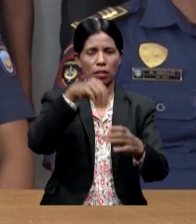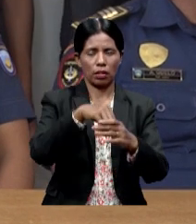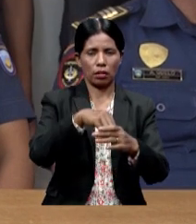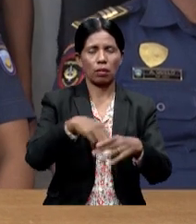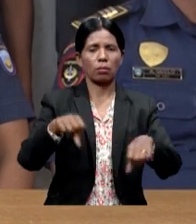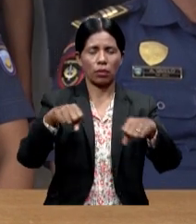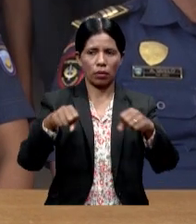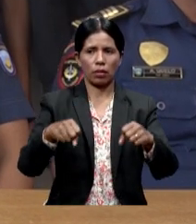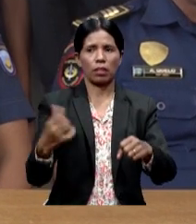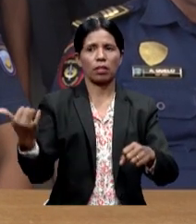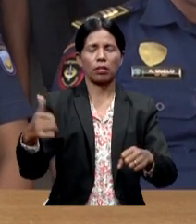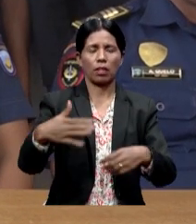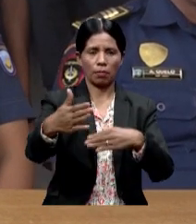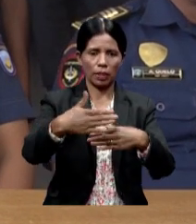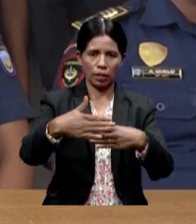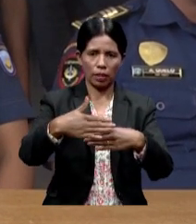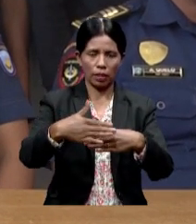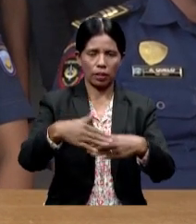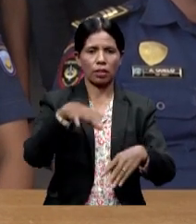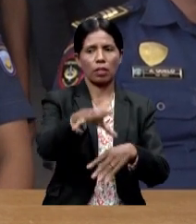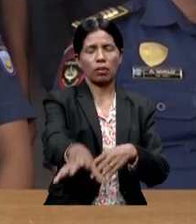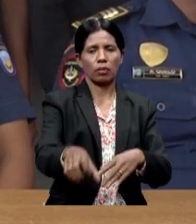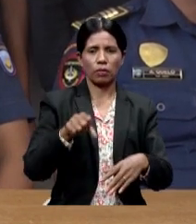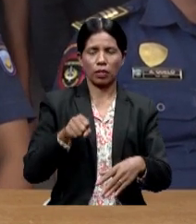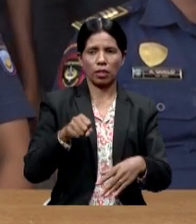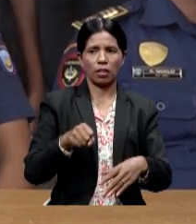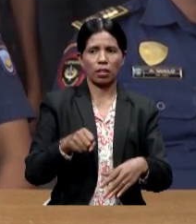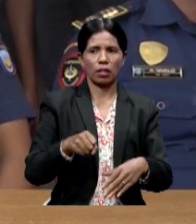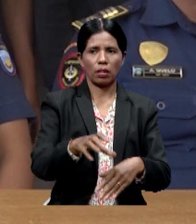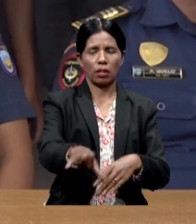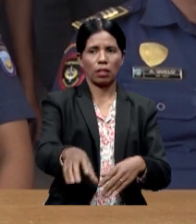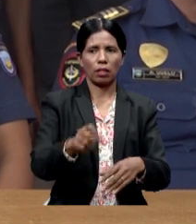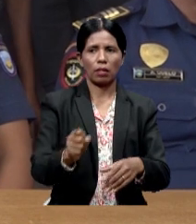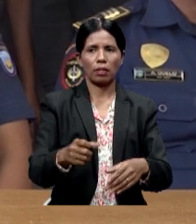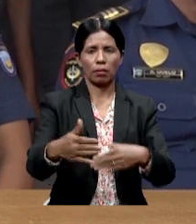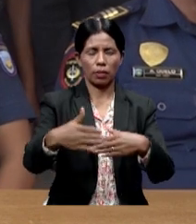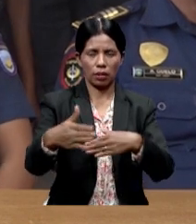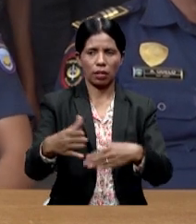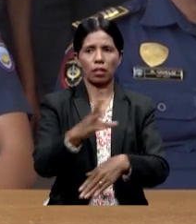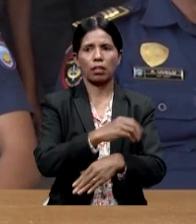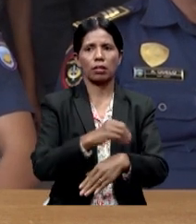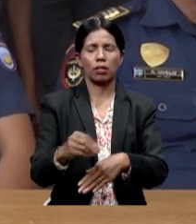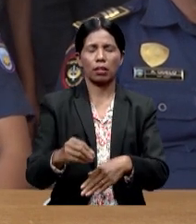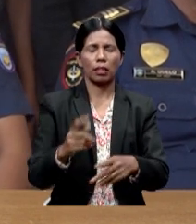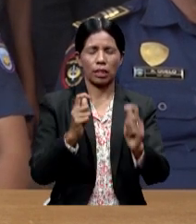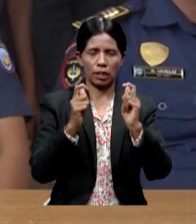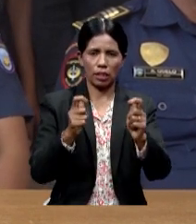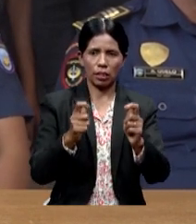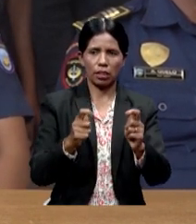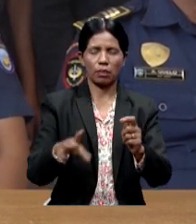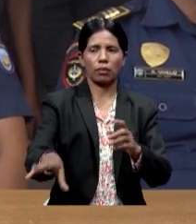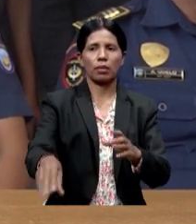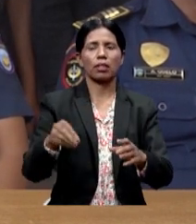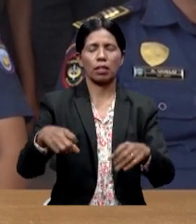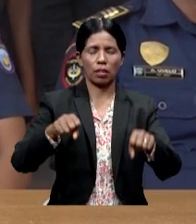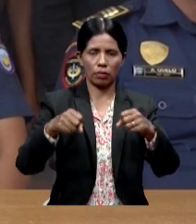motornya bolsu, antau sira basic, sira balu tenta bayar bitima sira, depois balu foti tel mobil, depois